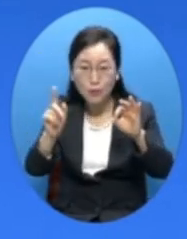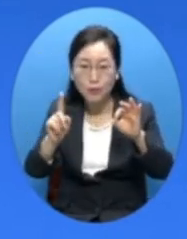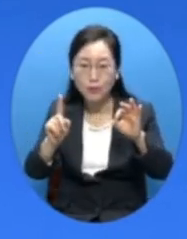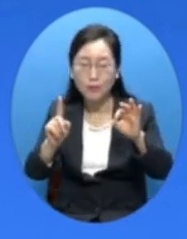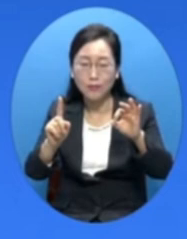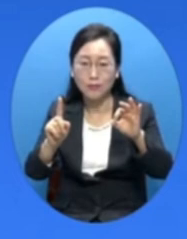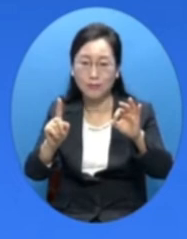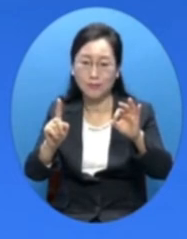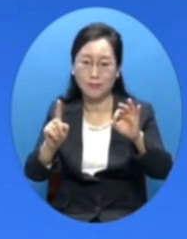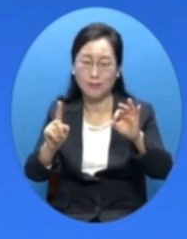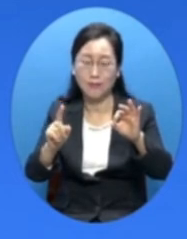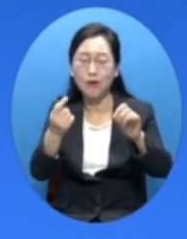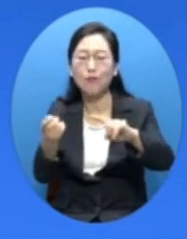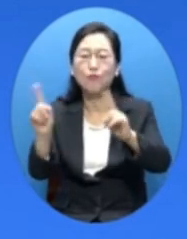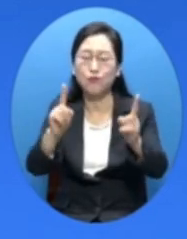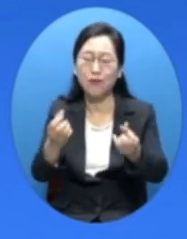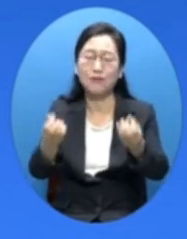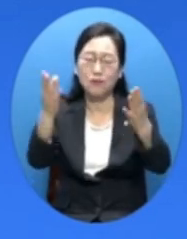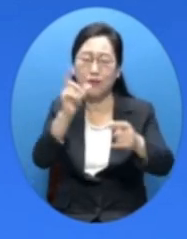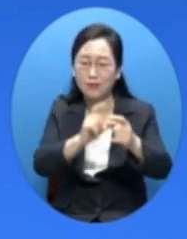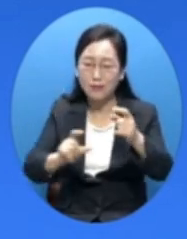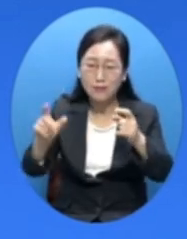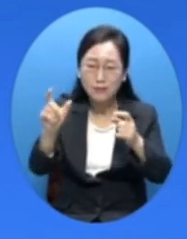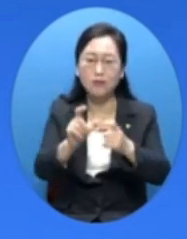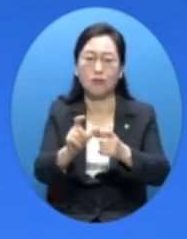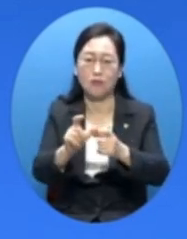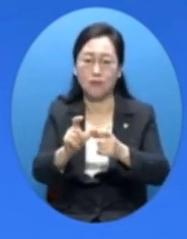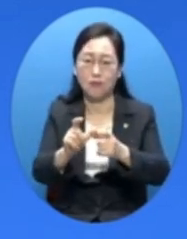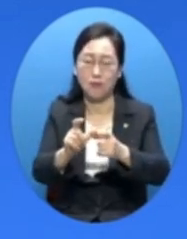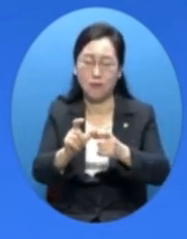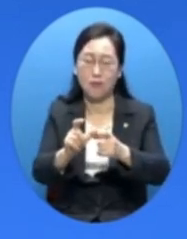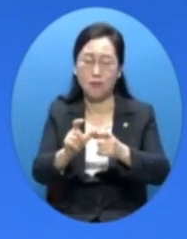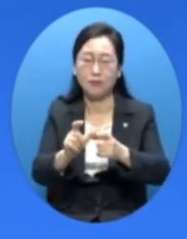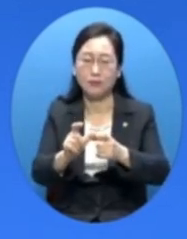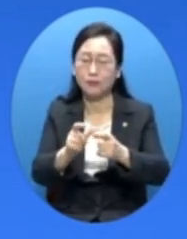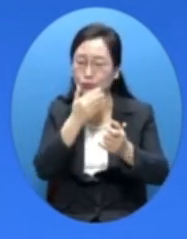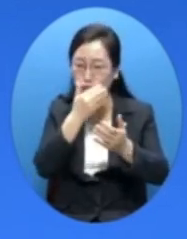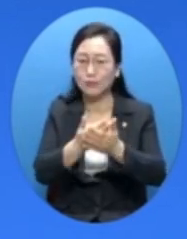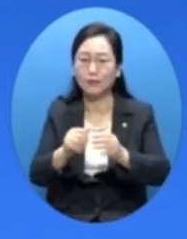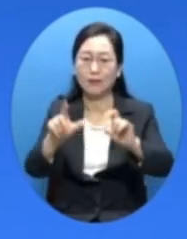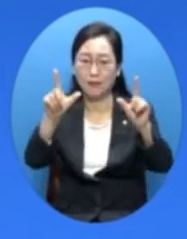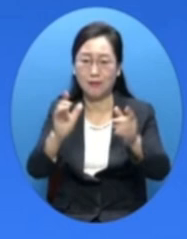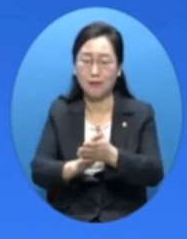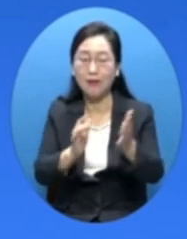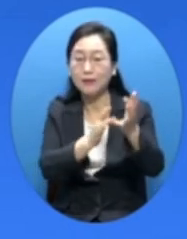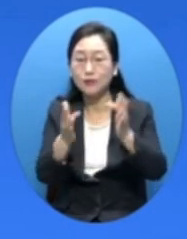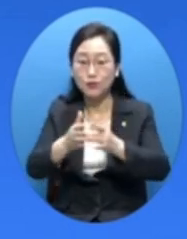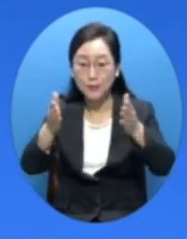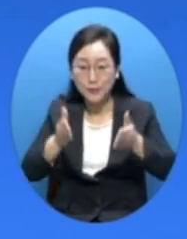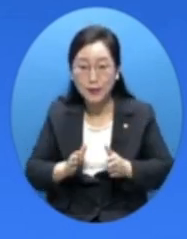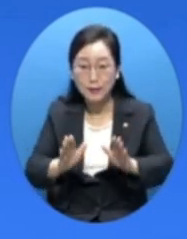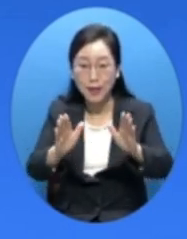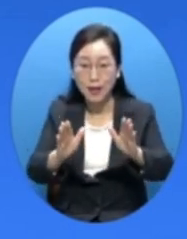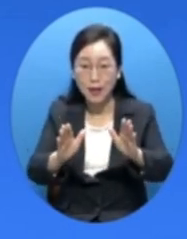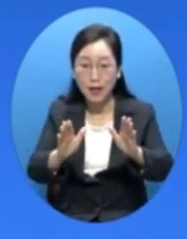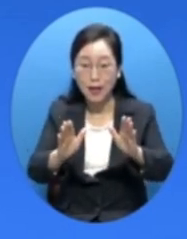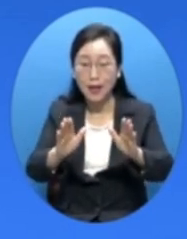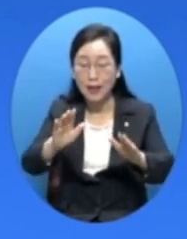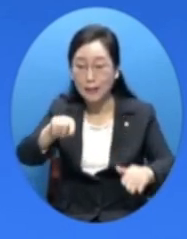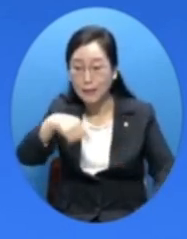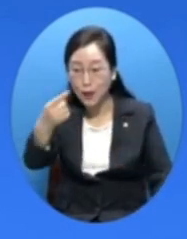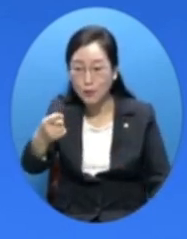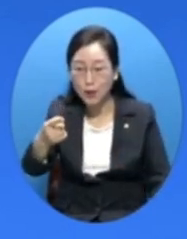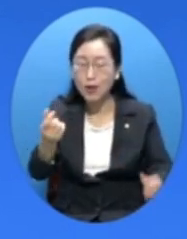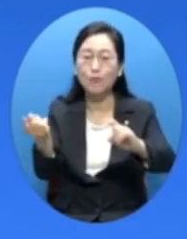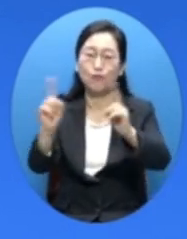부활절이 훨씬 더 의미가 깊습니다. 예수님의 탄생이 부활로 완성되기